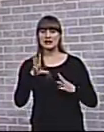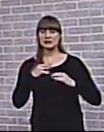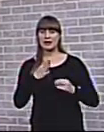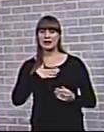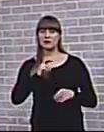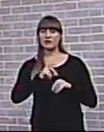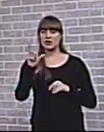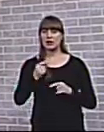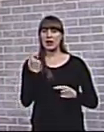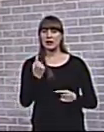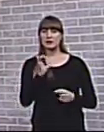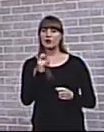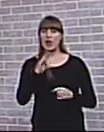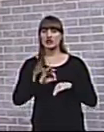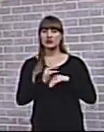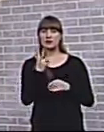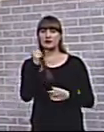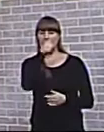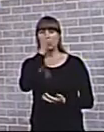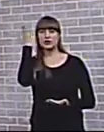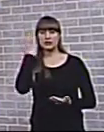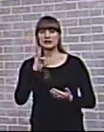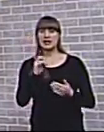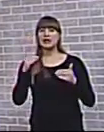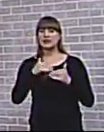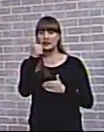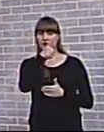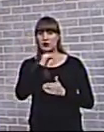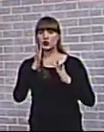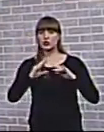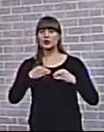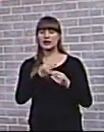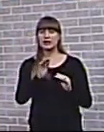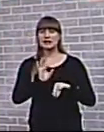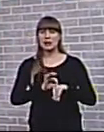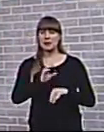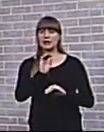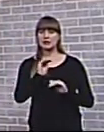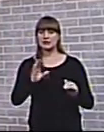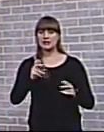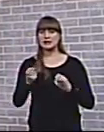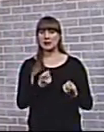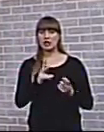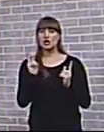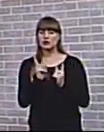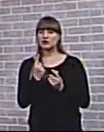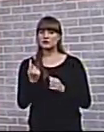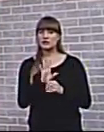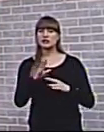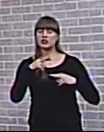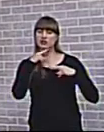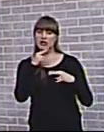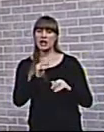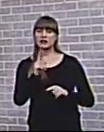врачами. Первую такую акцию провели 2 года назад. На новогодние елки раздали больным детям коньки, но столкнулись с неоднозначной